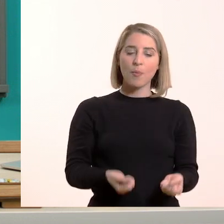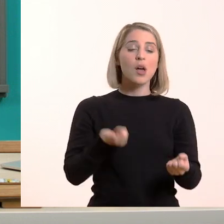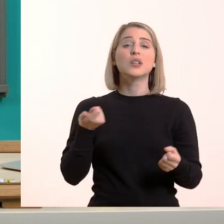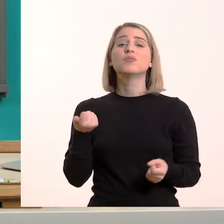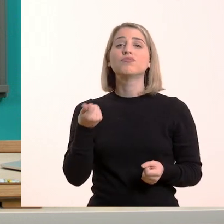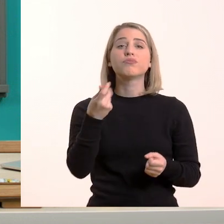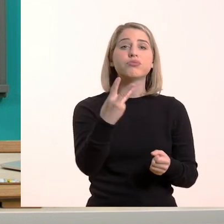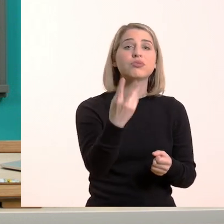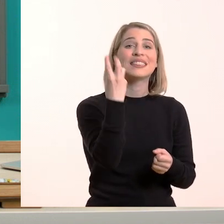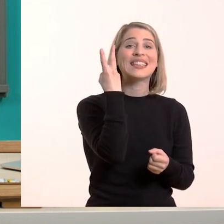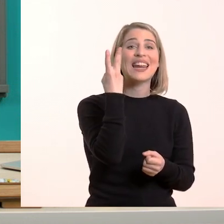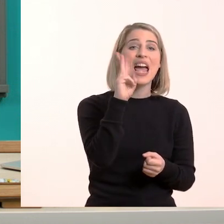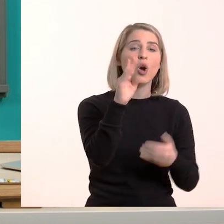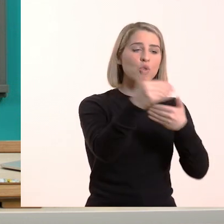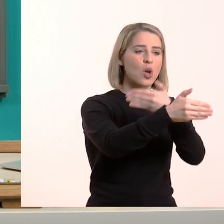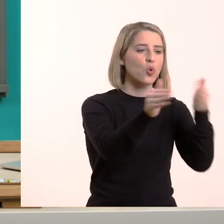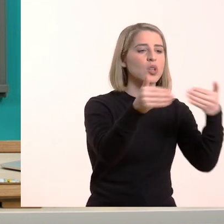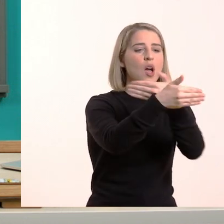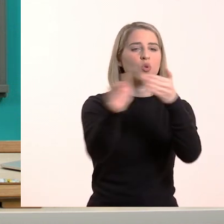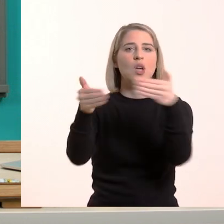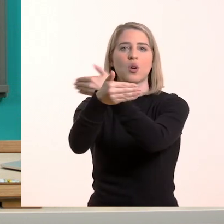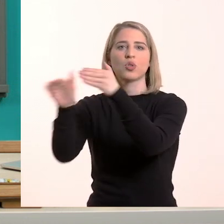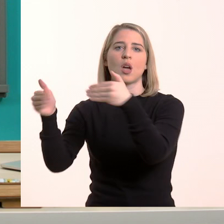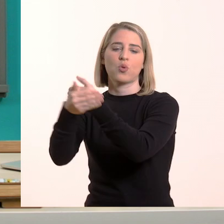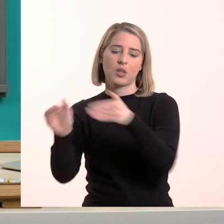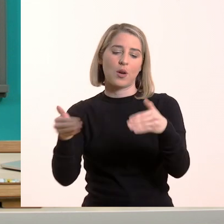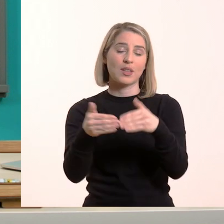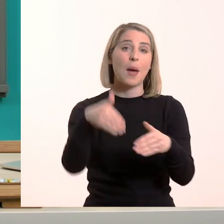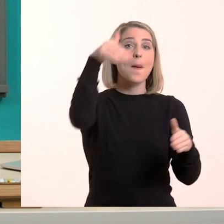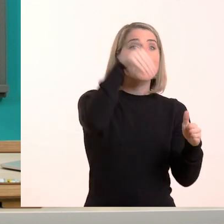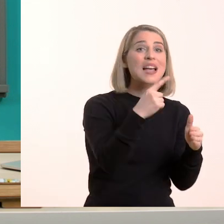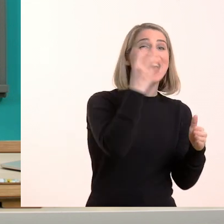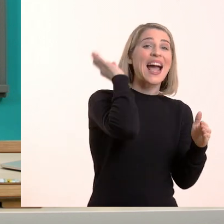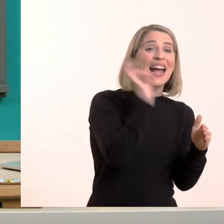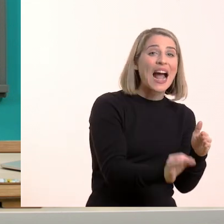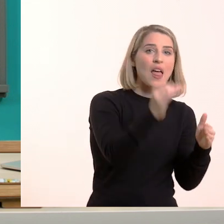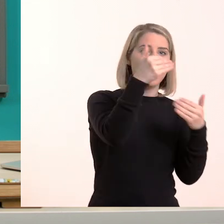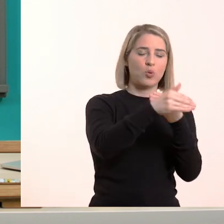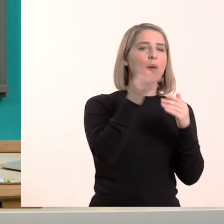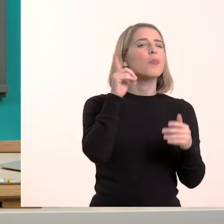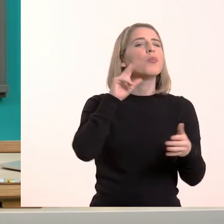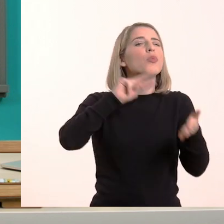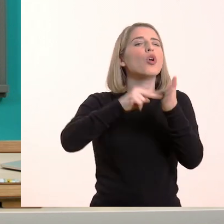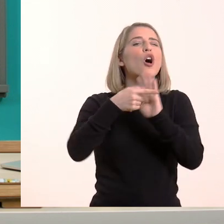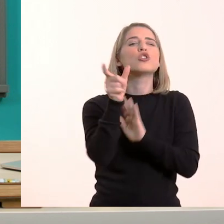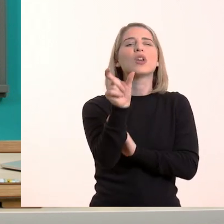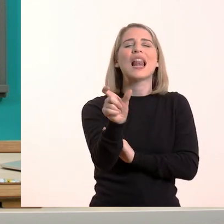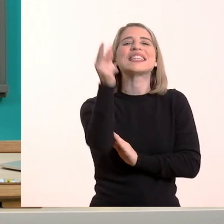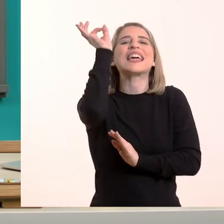300 κουτιά με σοκολάτες. 300 κουτιά. Σε κάθε κουτί, προσέξτε και τη λέξη, κάθε κουτί